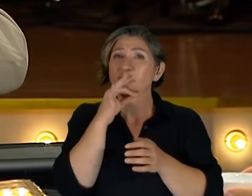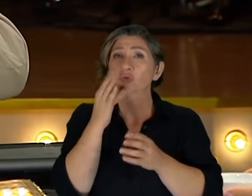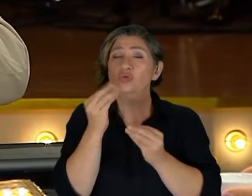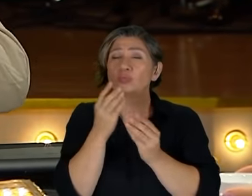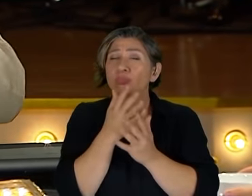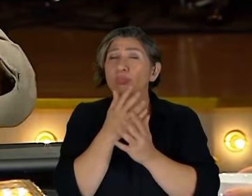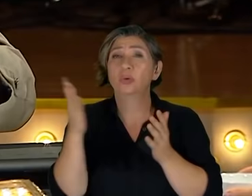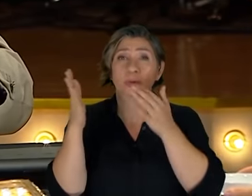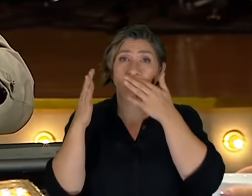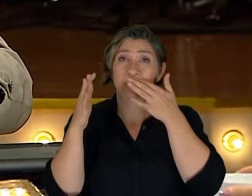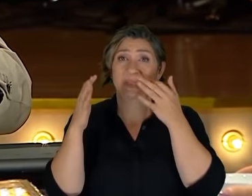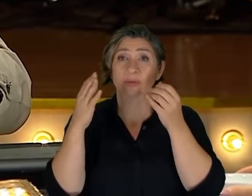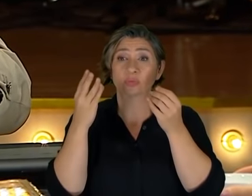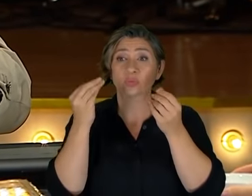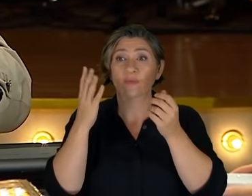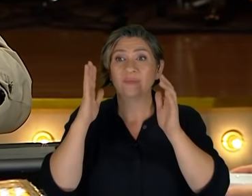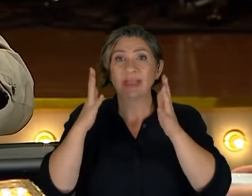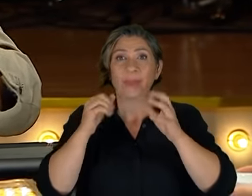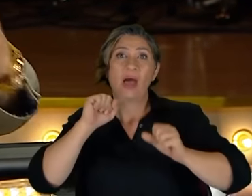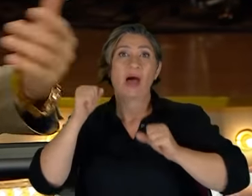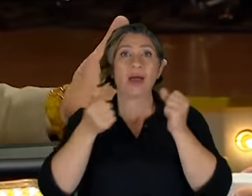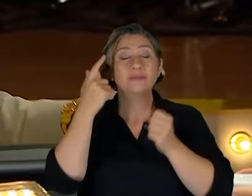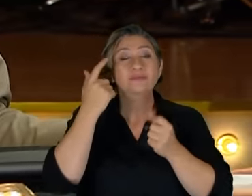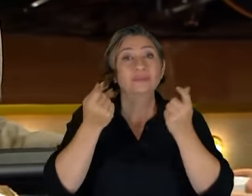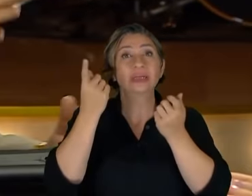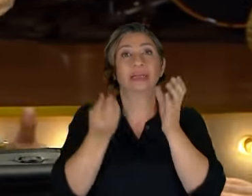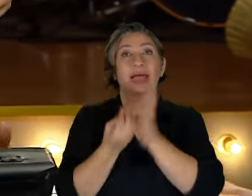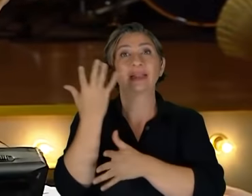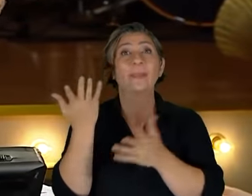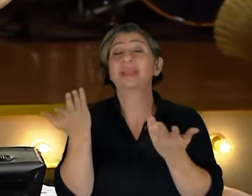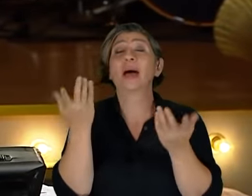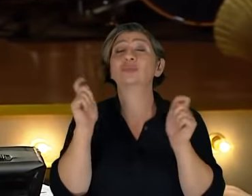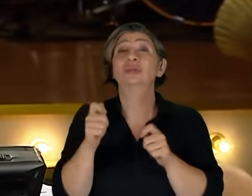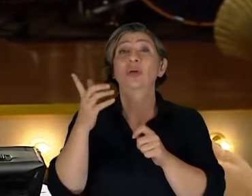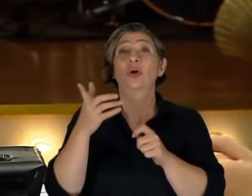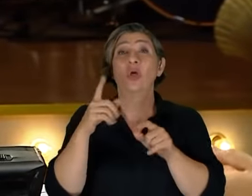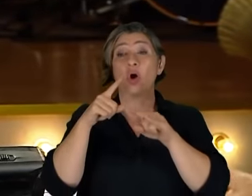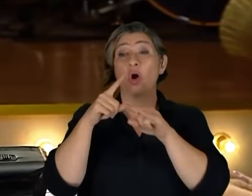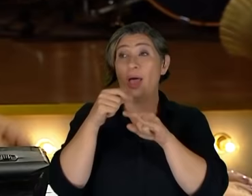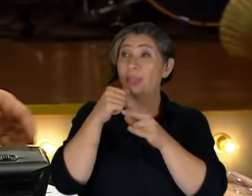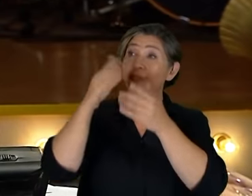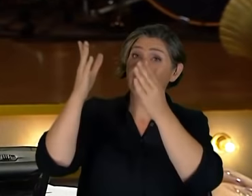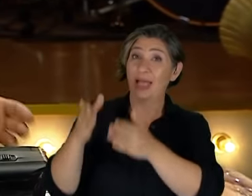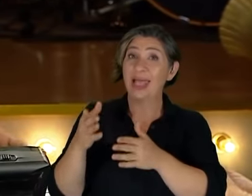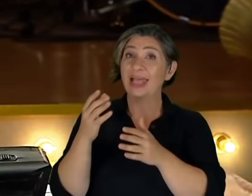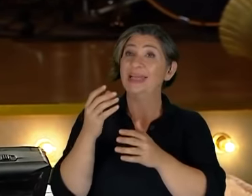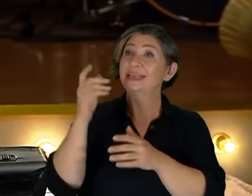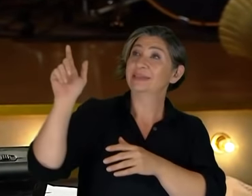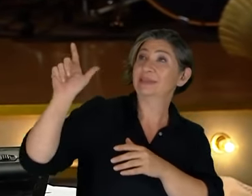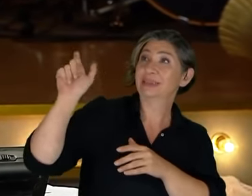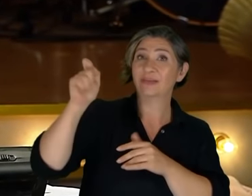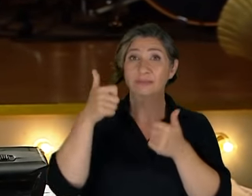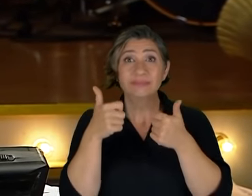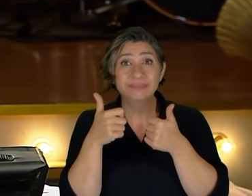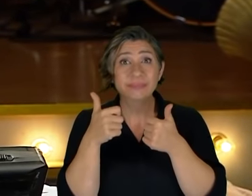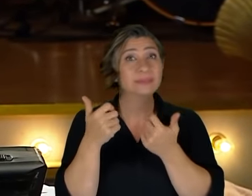bir dünya sinemasında büyük bir hareket yarattı ama yine de ne yapacaksın orada Joaquin Phoenix'le selfie imkanın